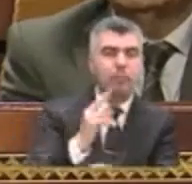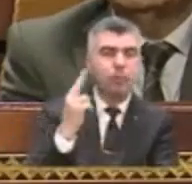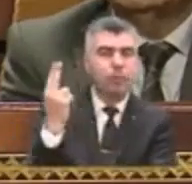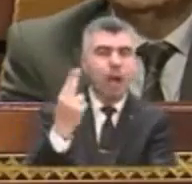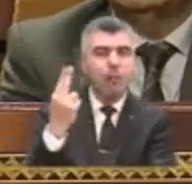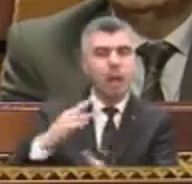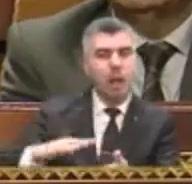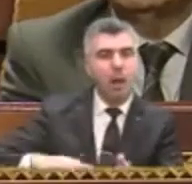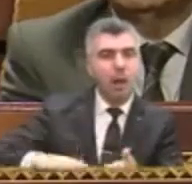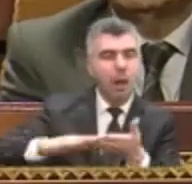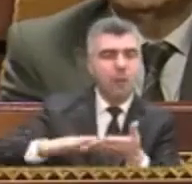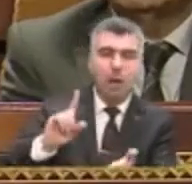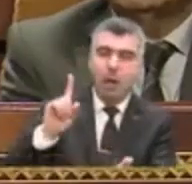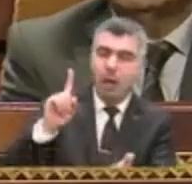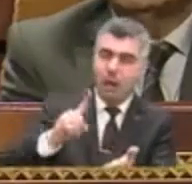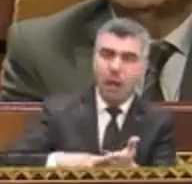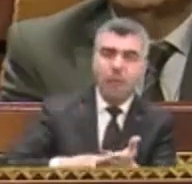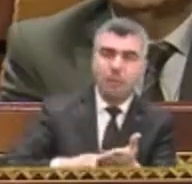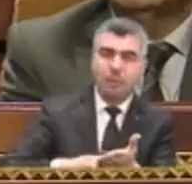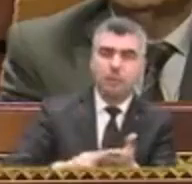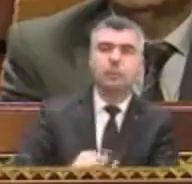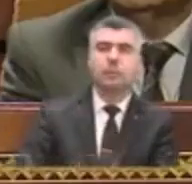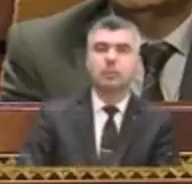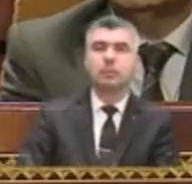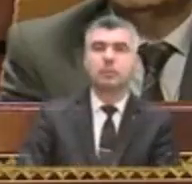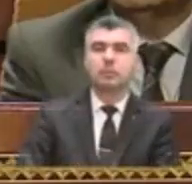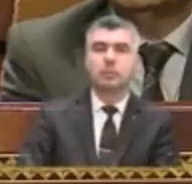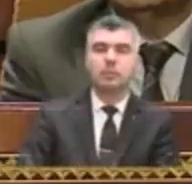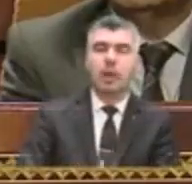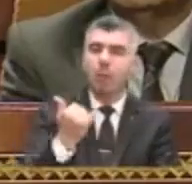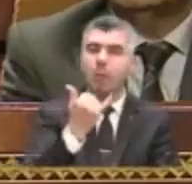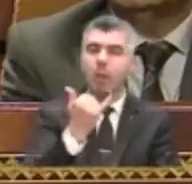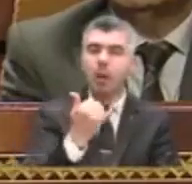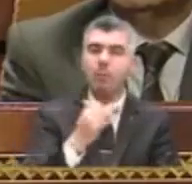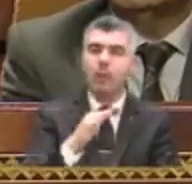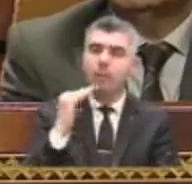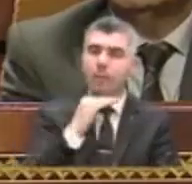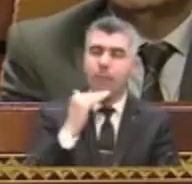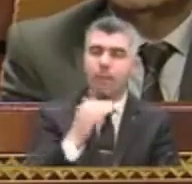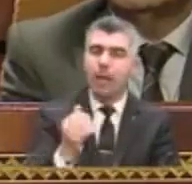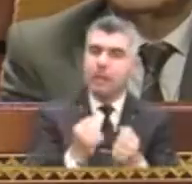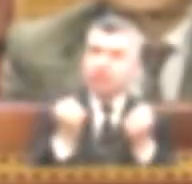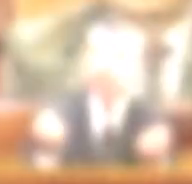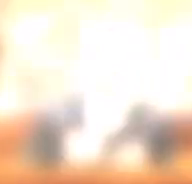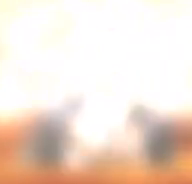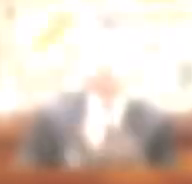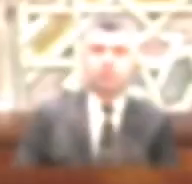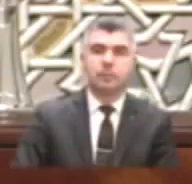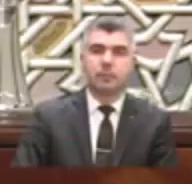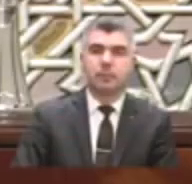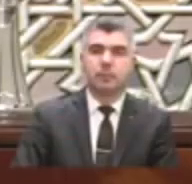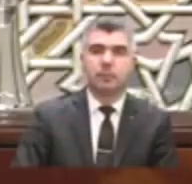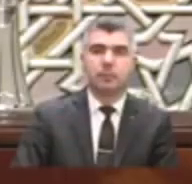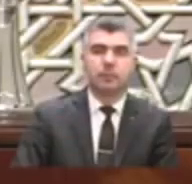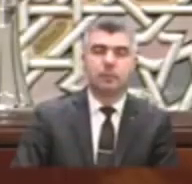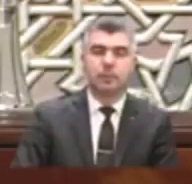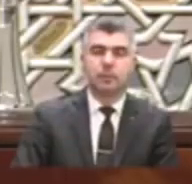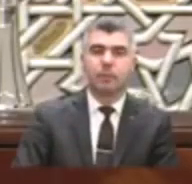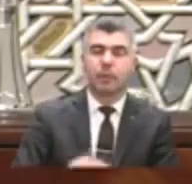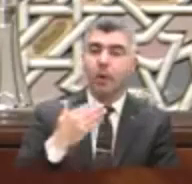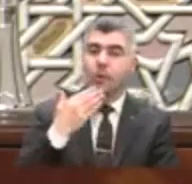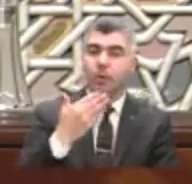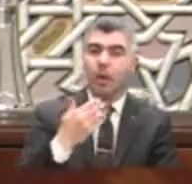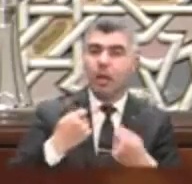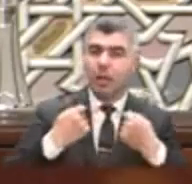به كشرط طبعا اساسي لتسريع التنميه ببلادنا ش سيد الرئيس